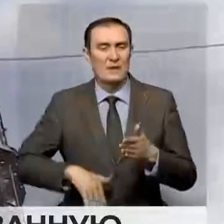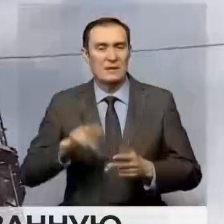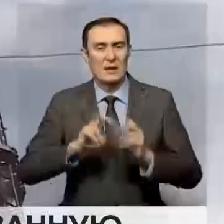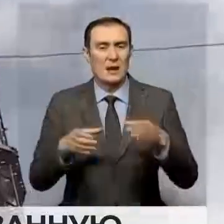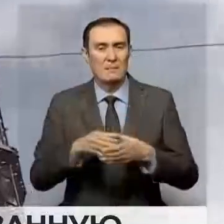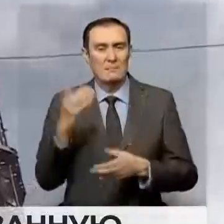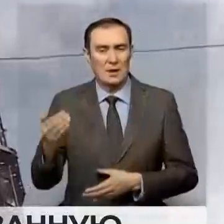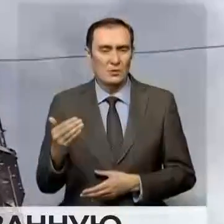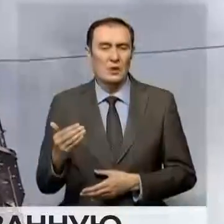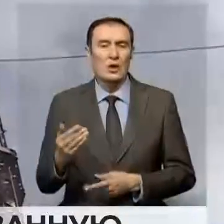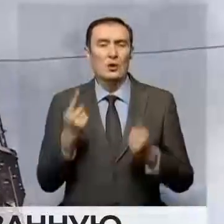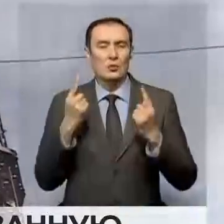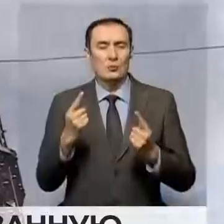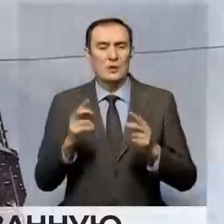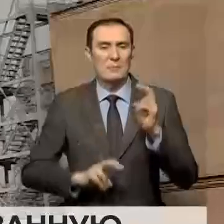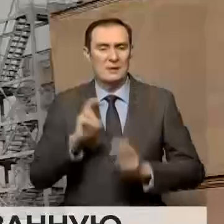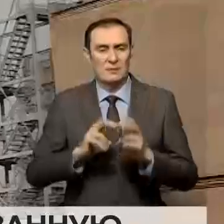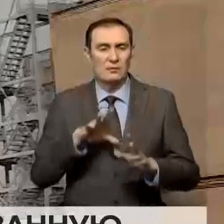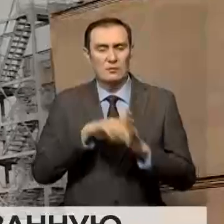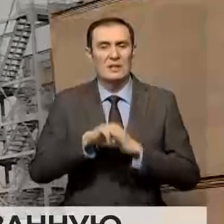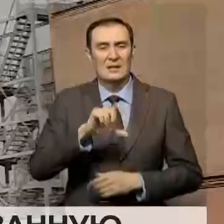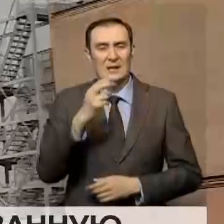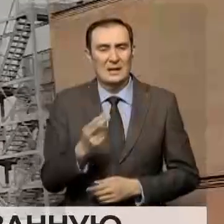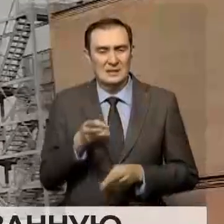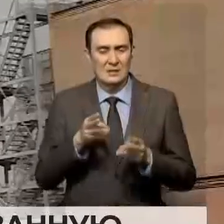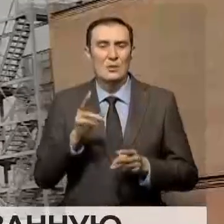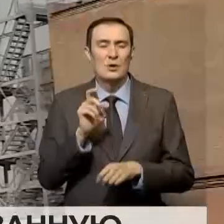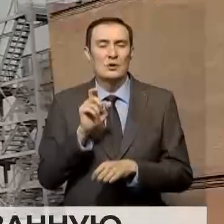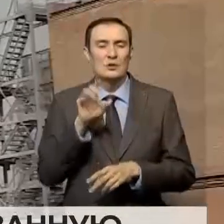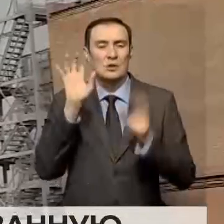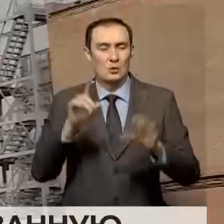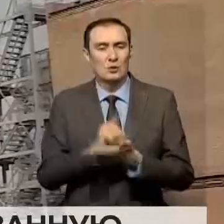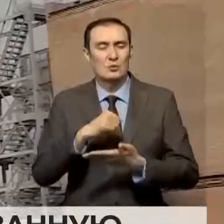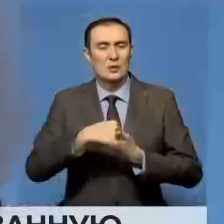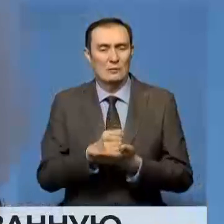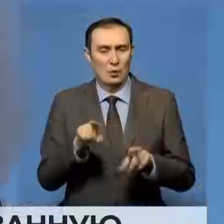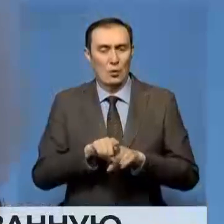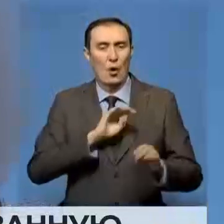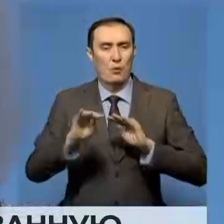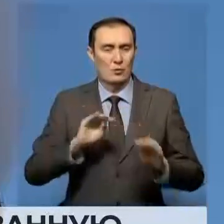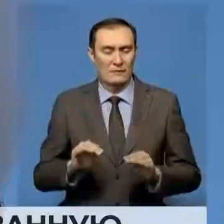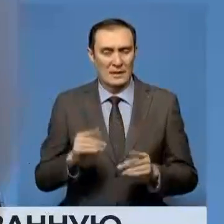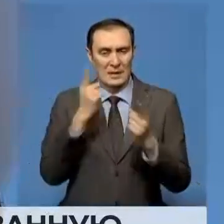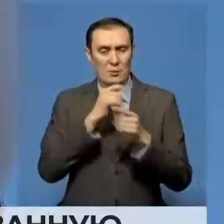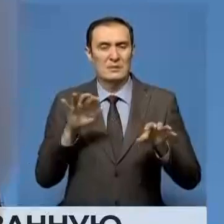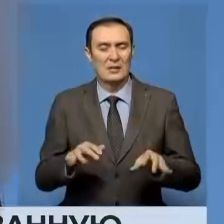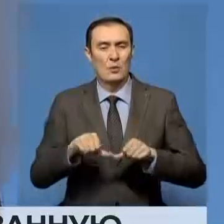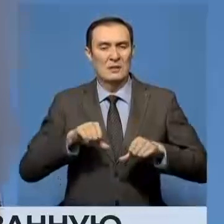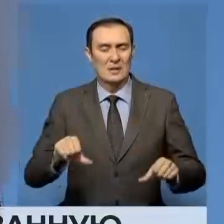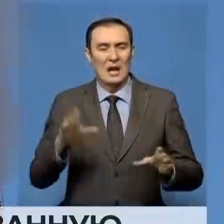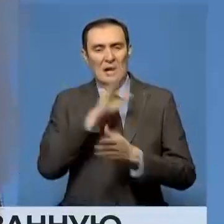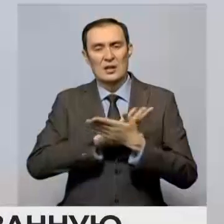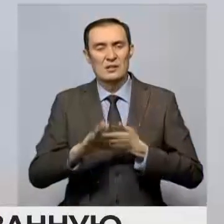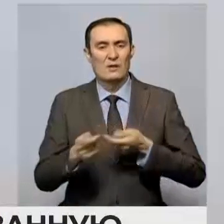субъект предпринимательство крупные производства в том числе тец по закону обязаны устанавливать такое оборудование напомнил председатель комитета